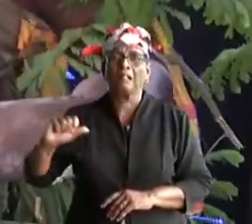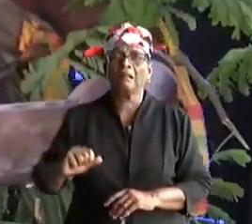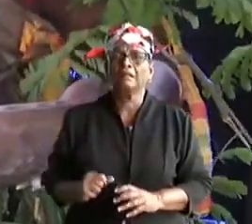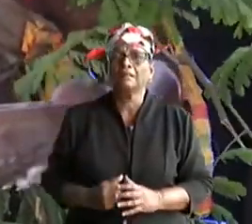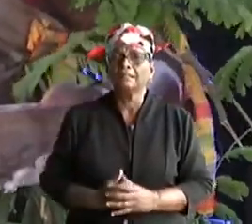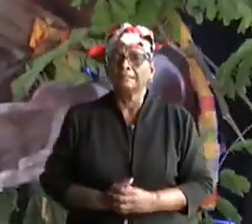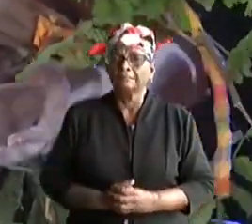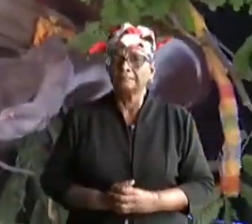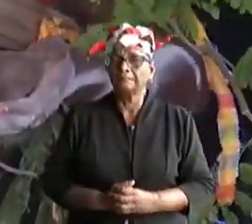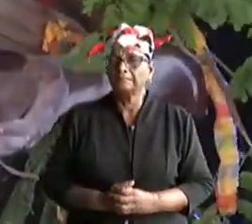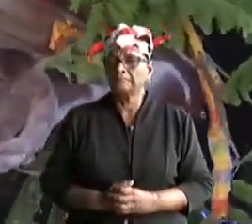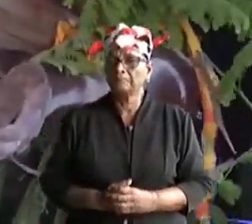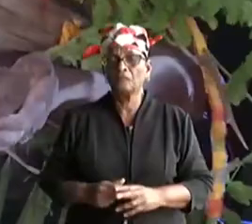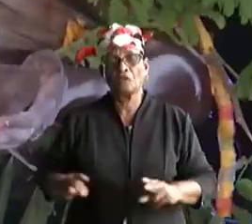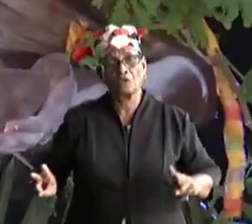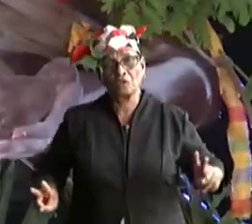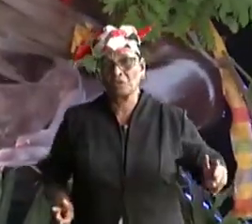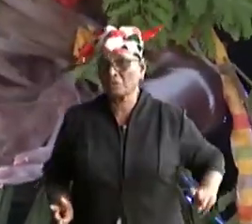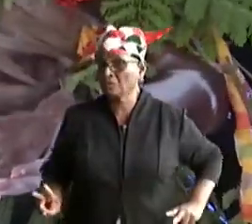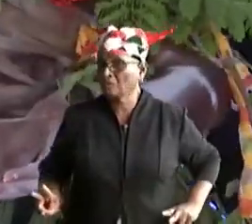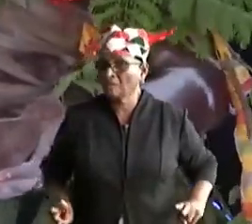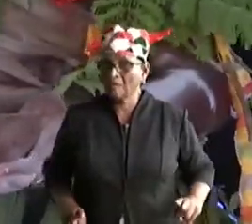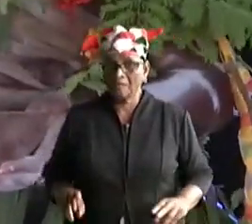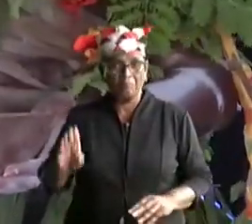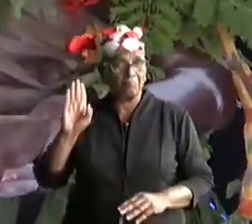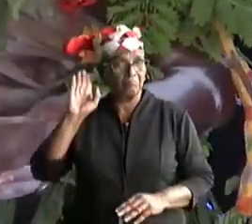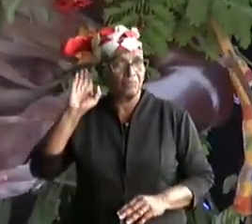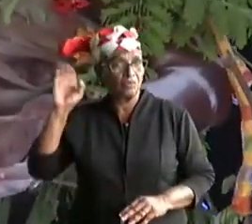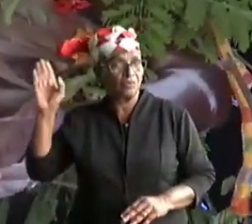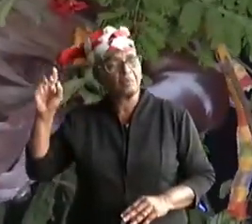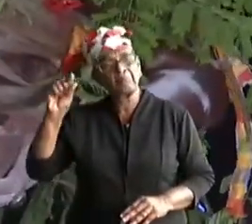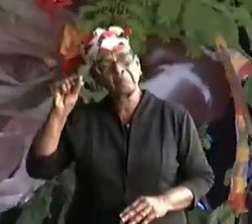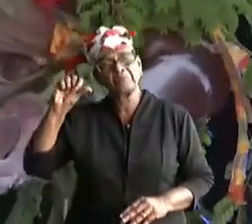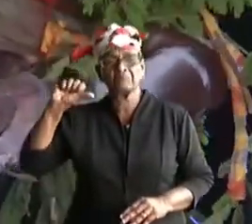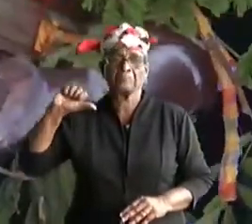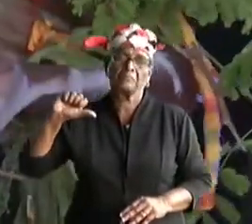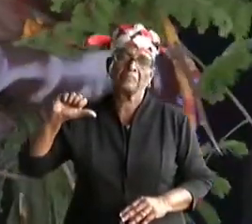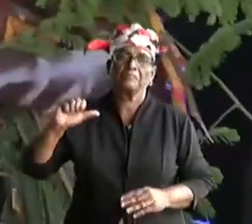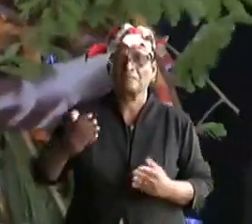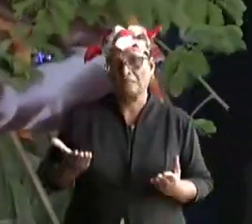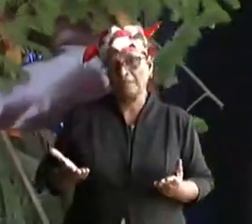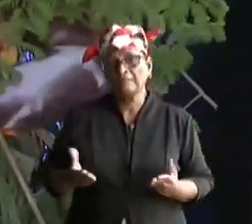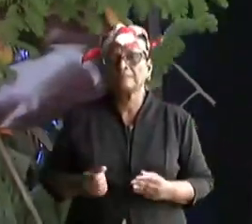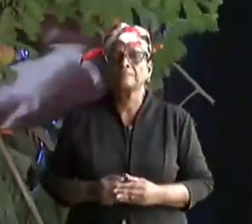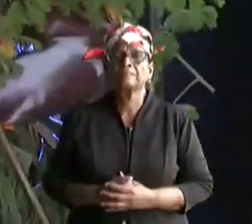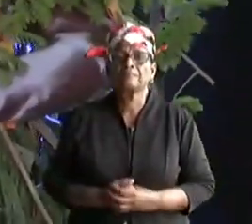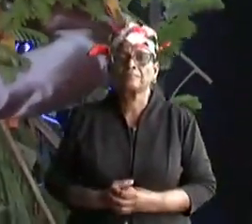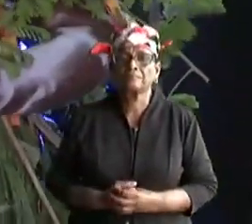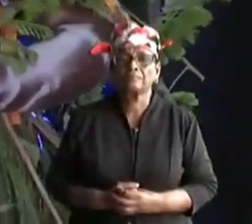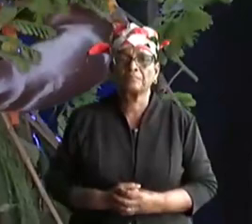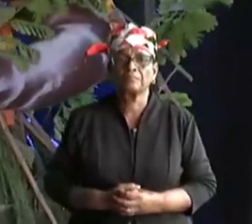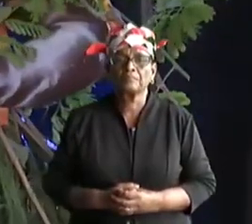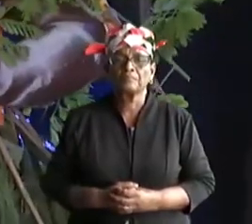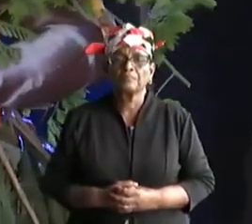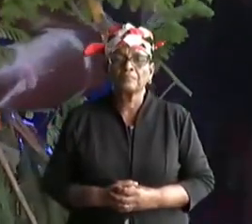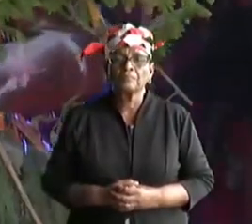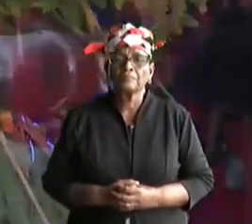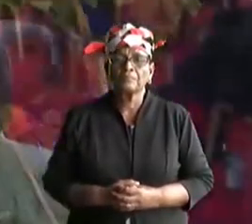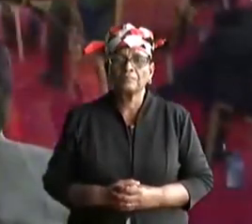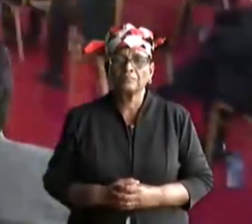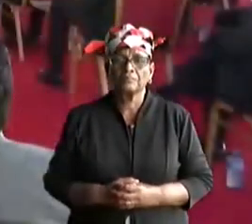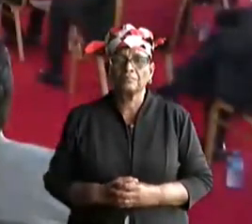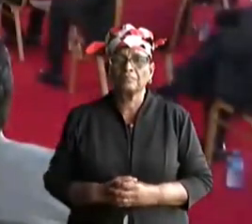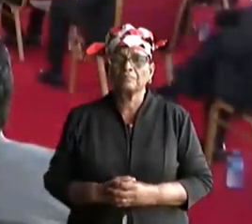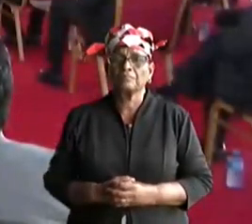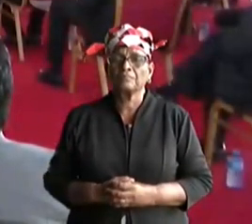faudu. Makurikoni. Di yabidao. No de tima. Yabi de mao.